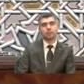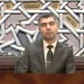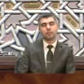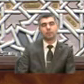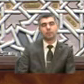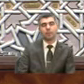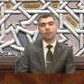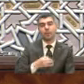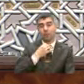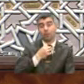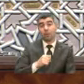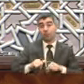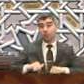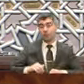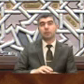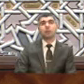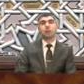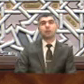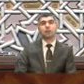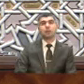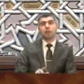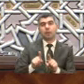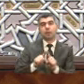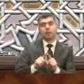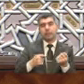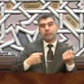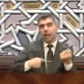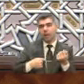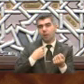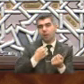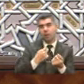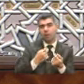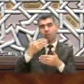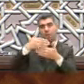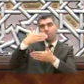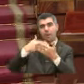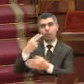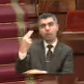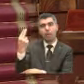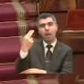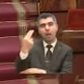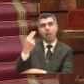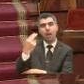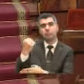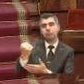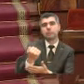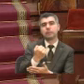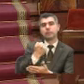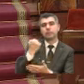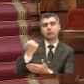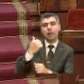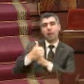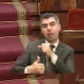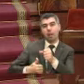غير بالمناسبه السيد الوزير في الموقع ديال السطات هناك واحد البنايه ديال الحي الجامعي ما اكتملاتش هذه السنوات، داروا لي كروز